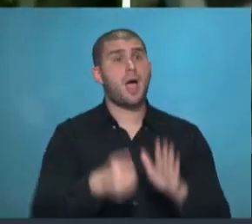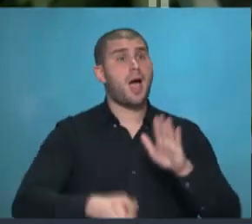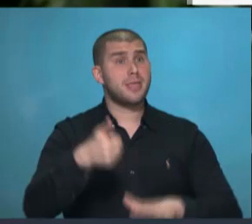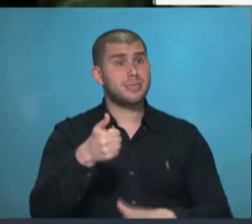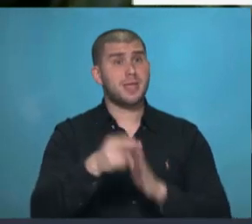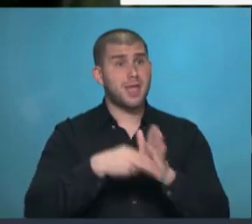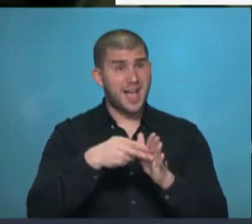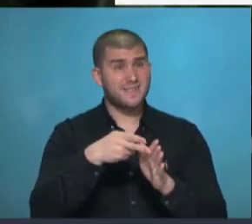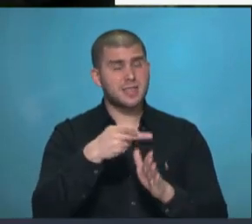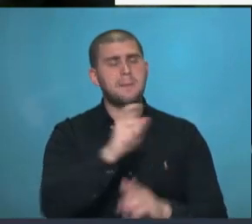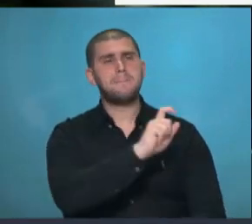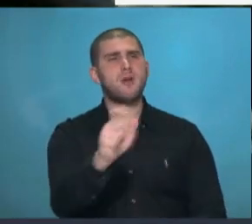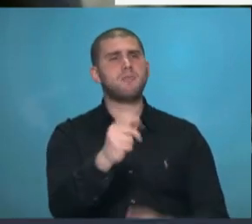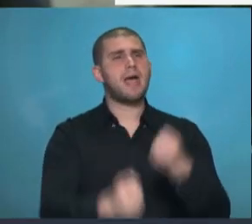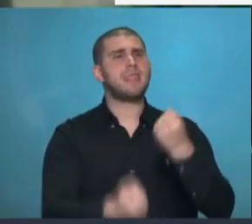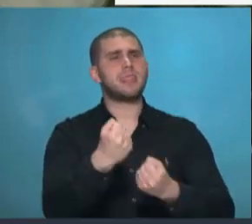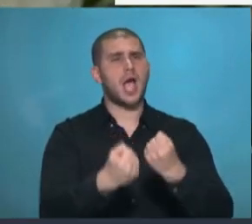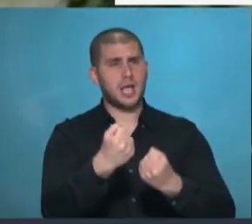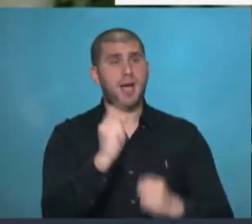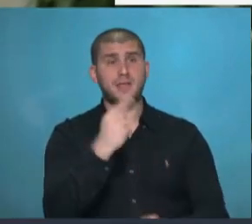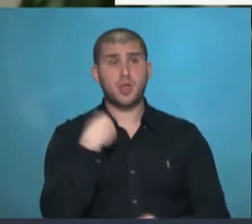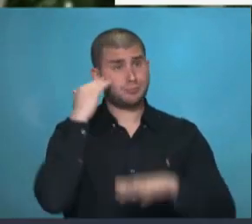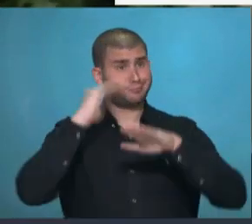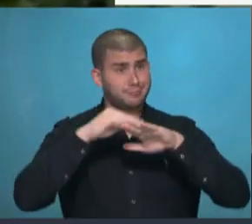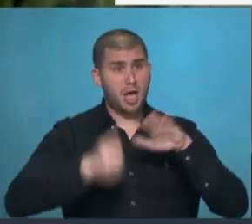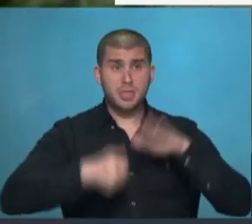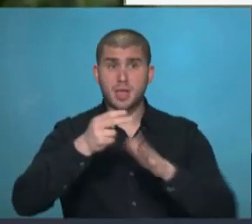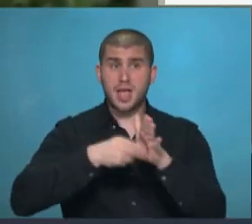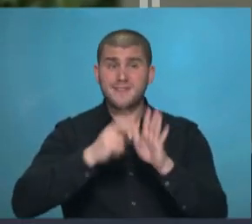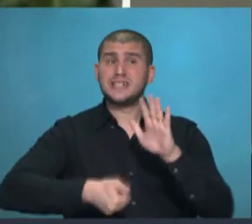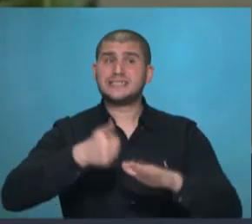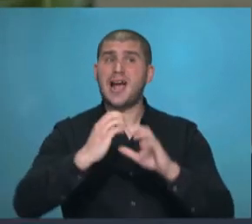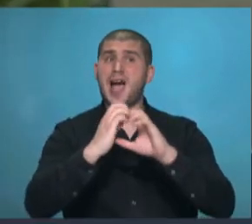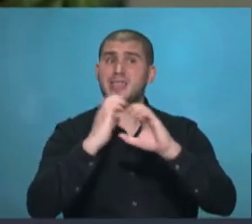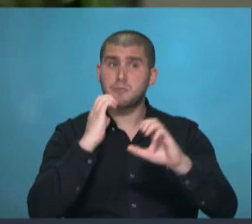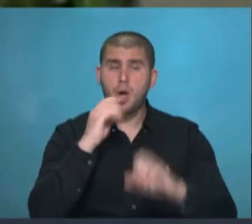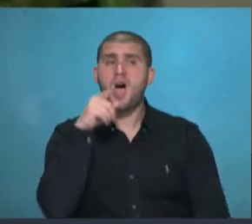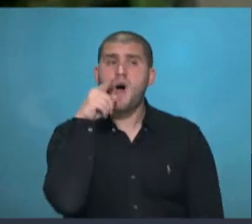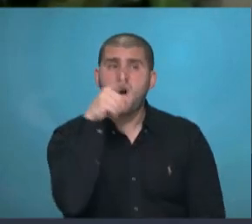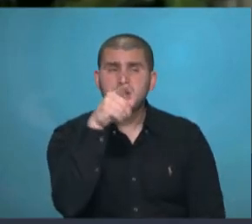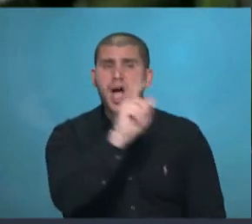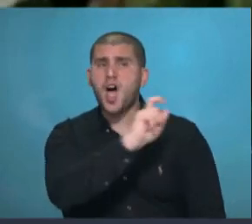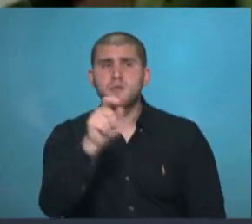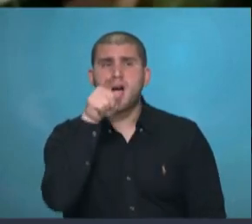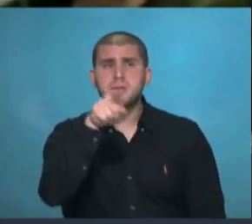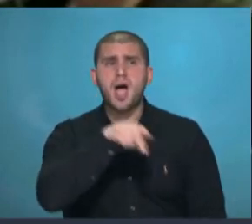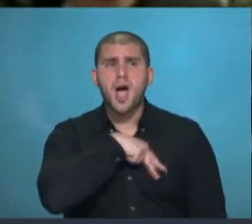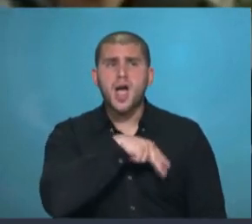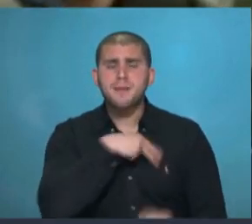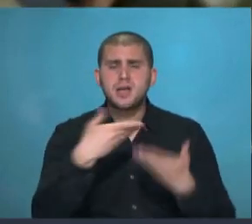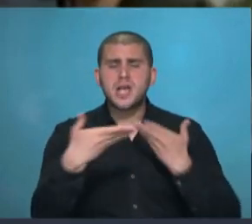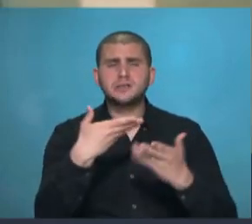את הנהגים, אבל אנחנו אומרים להנהלת הרכבת ולשר התחבורה, אתם אלה שאשמים, אתם אחראים ליחסי